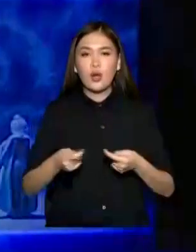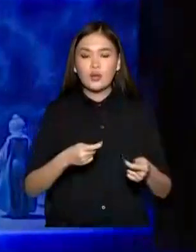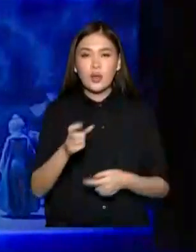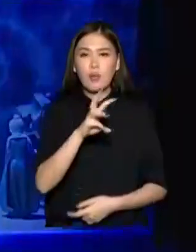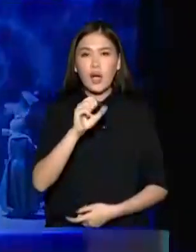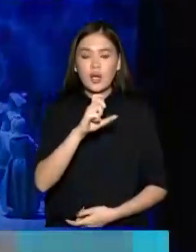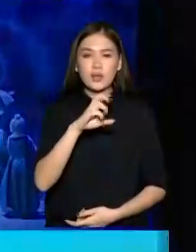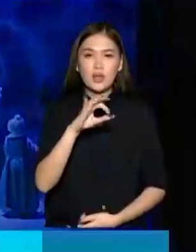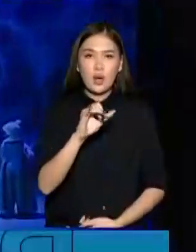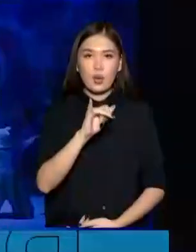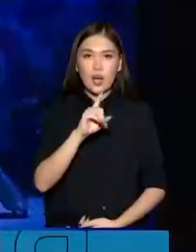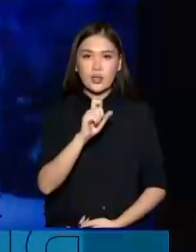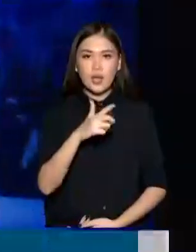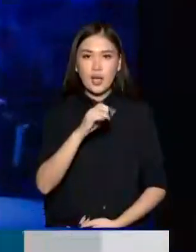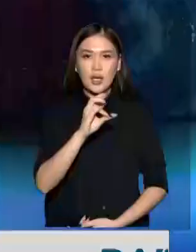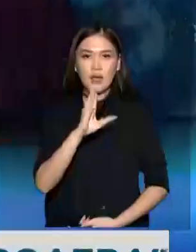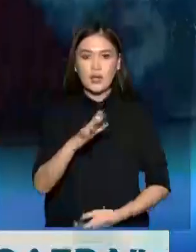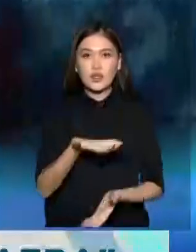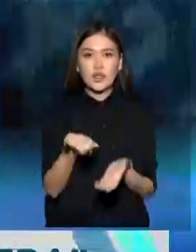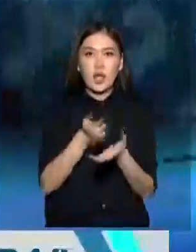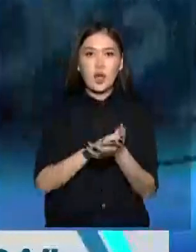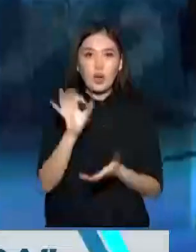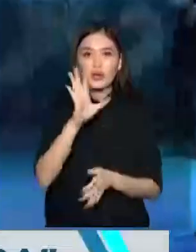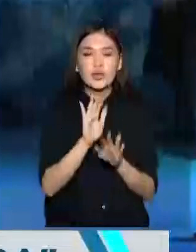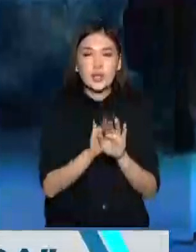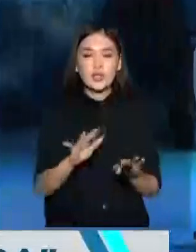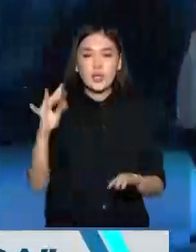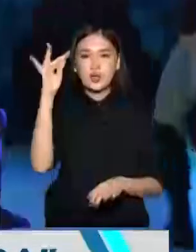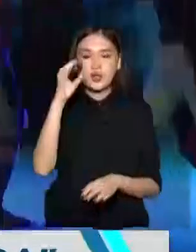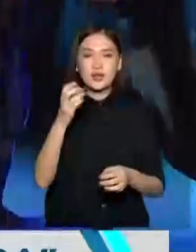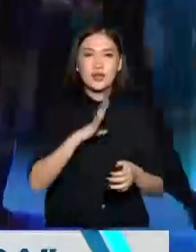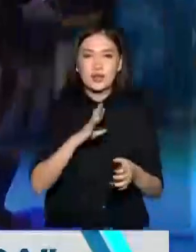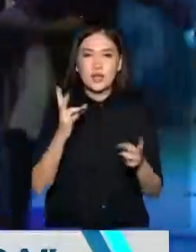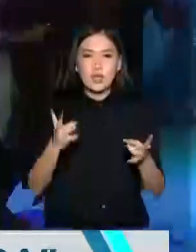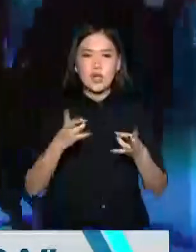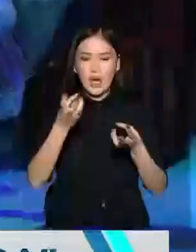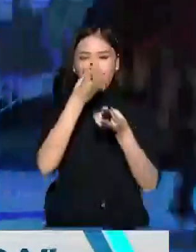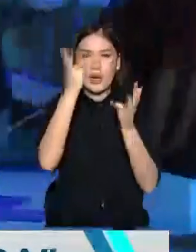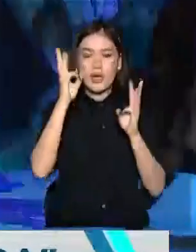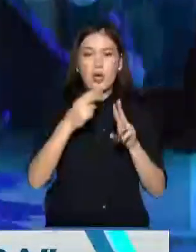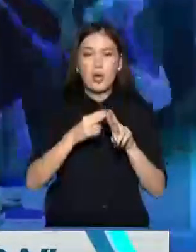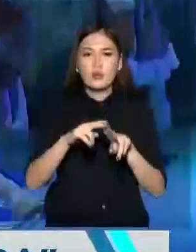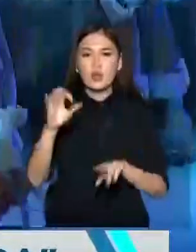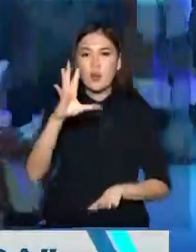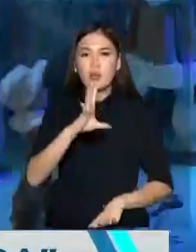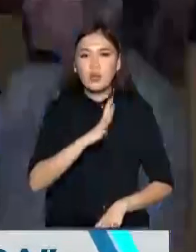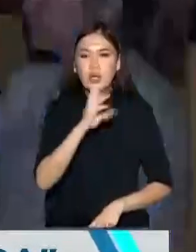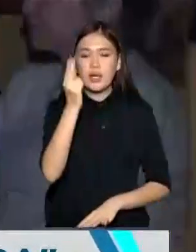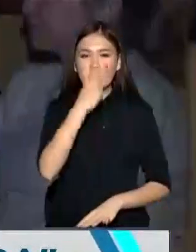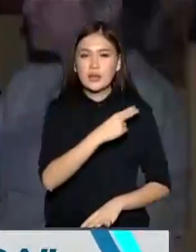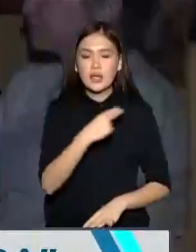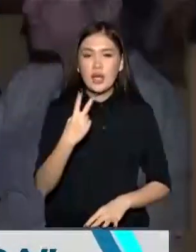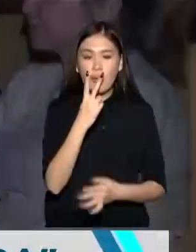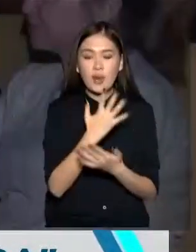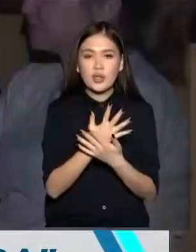Маэстро Армана уразгалиева знакомое с детства история Снежной Королеве по мотивам сказки Ганса Христиана Андерсена будет